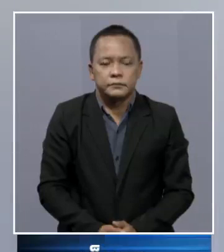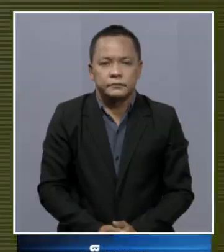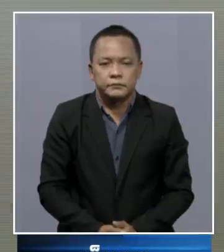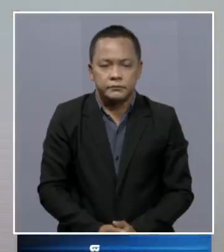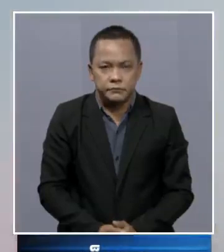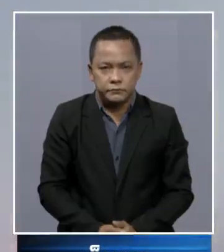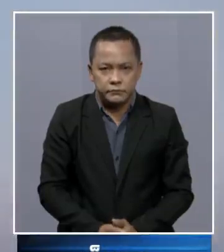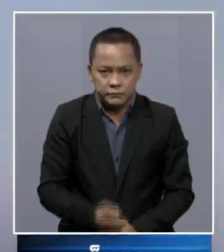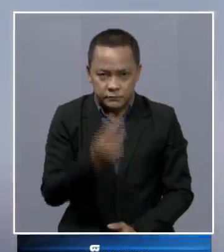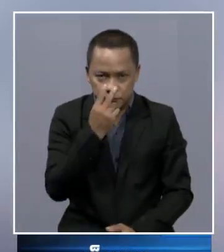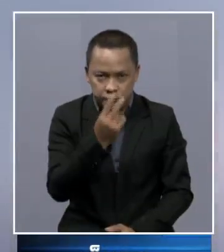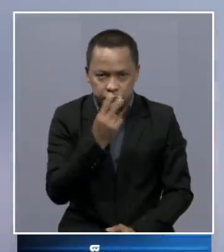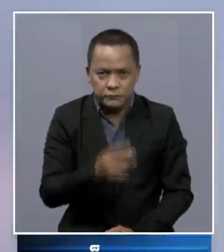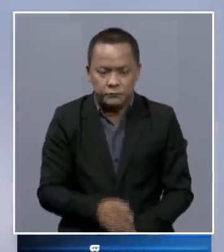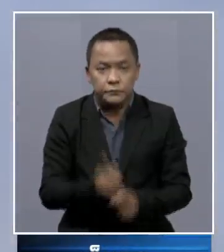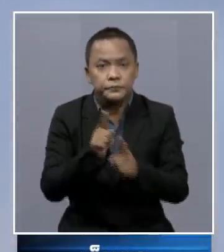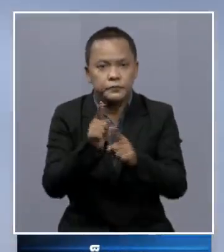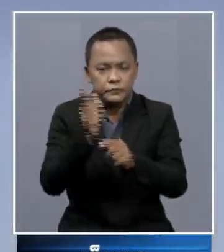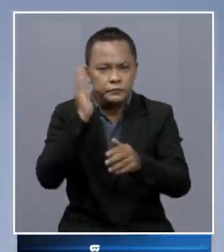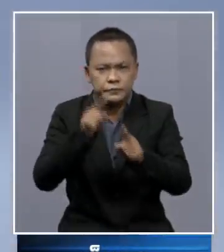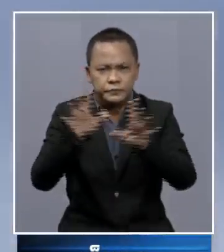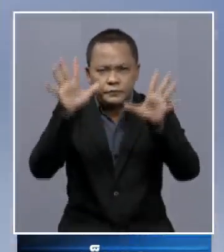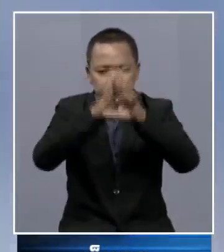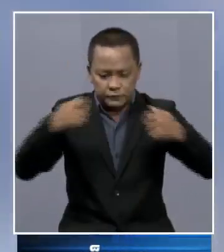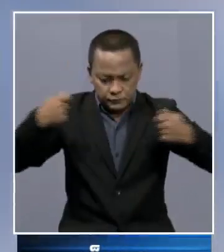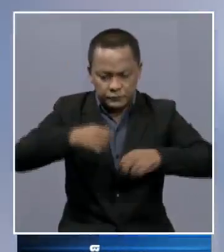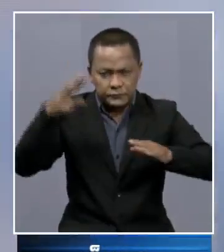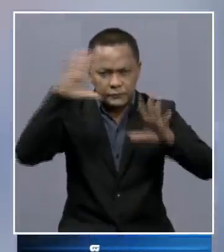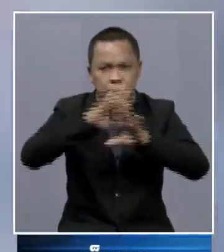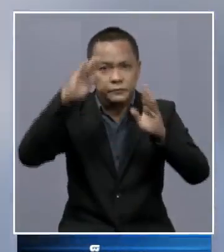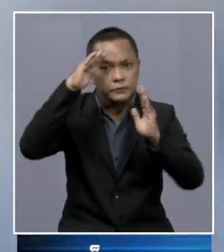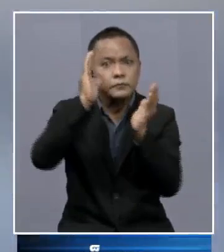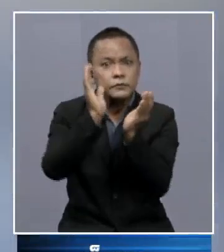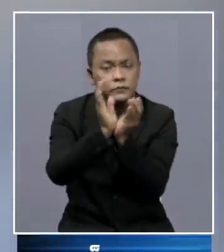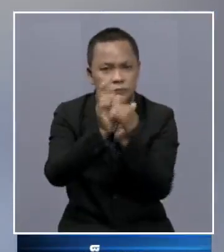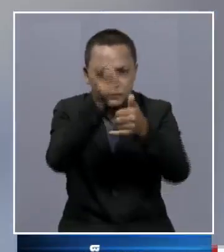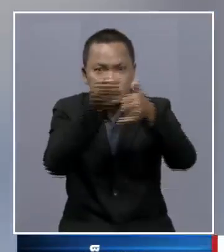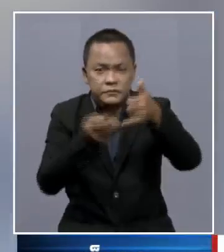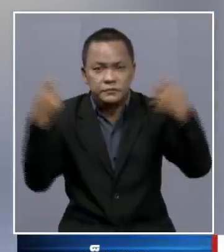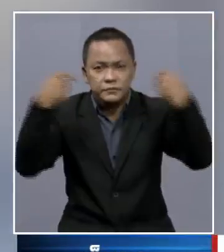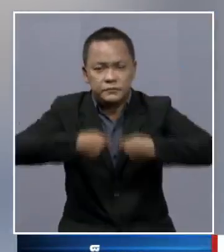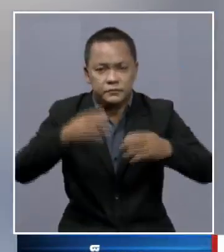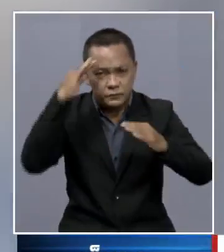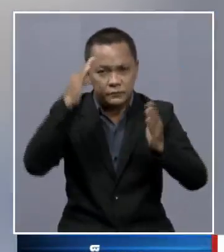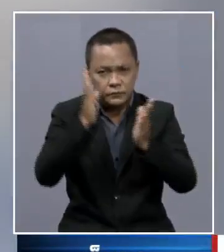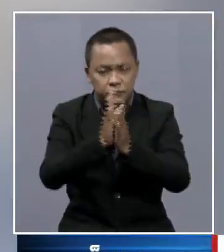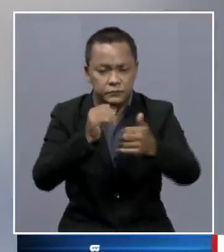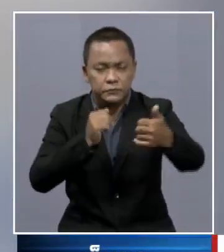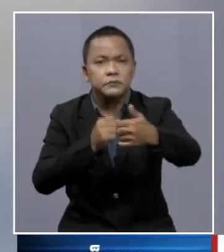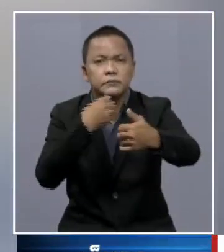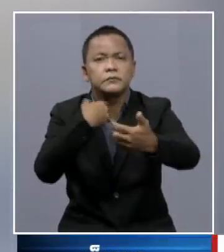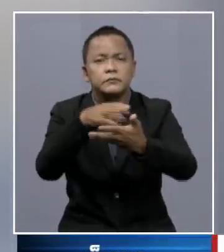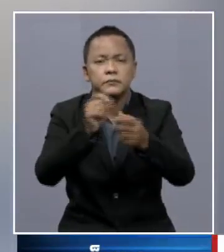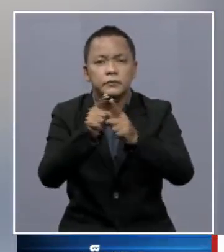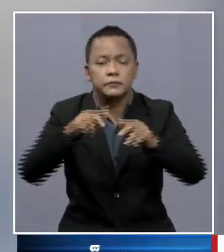พวกชมจะสันเกตเห็นนะ คนทกอเฮตรลกฎณ์การแตงกายเหตรวจเลยนะใช่ นี่แลวผู้คสยหายที่บอก